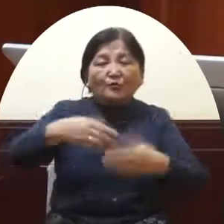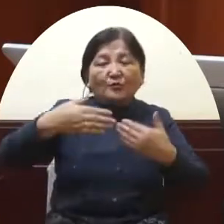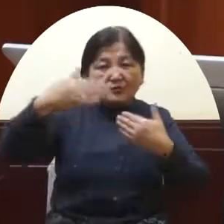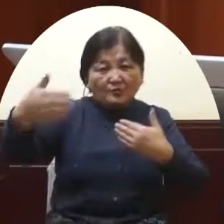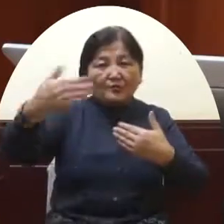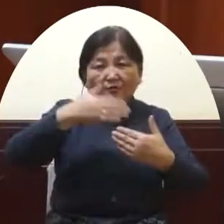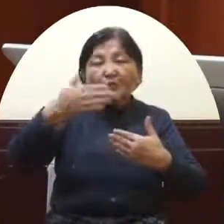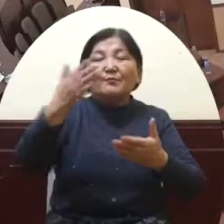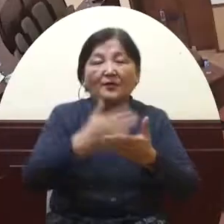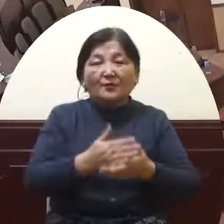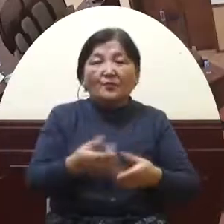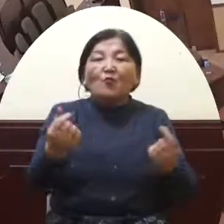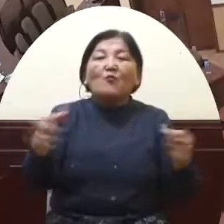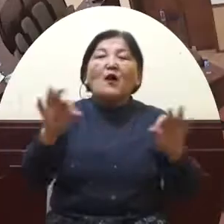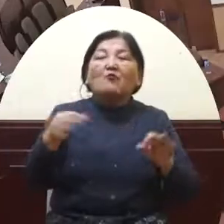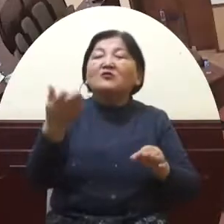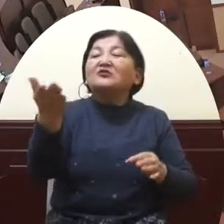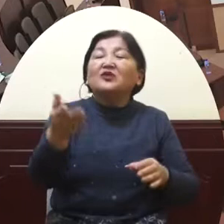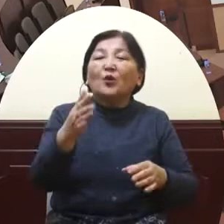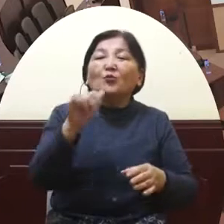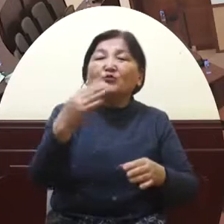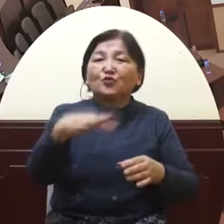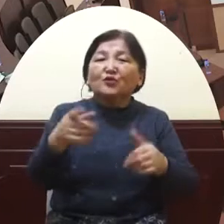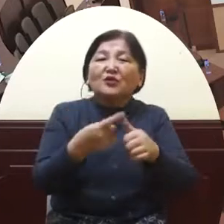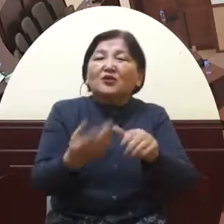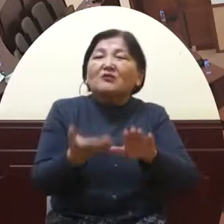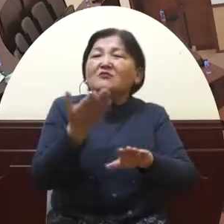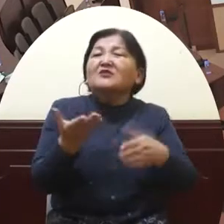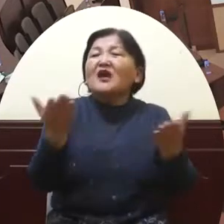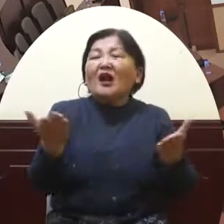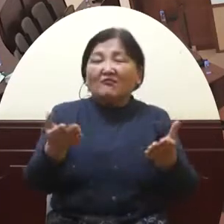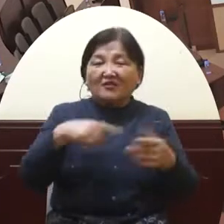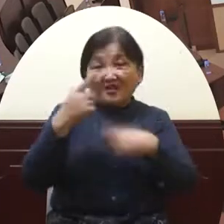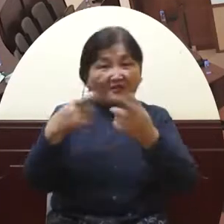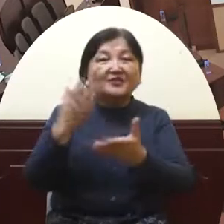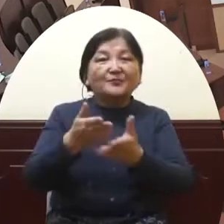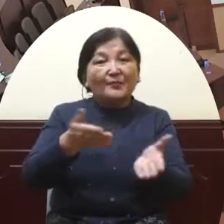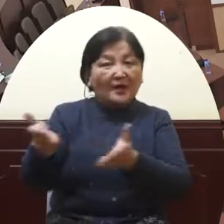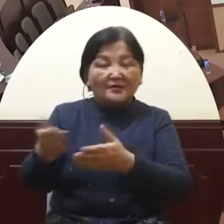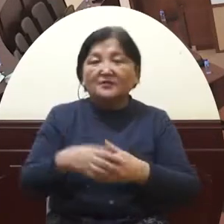хандлага руу орчлоо сонгогчд. Энэ бол одоо миний харж байгаагаар бол